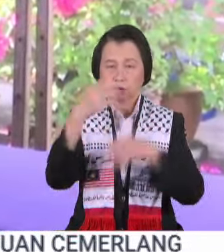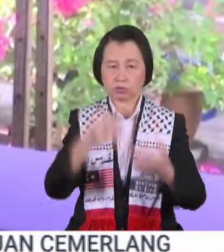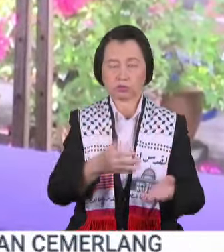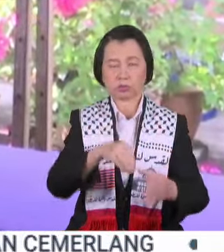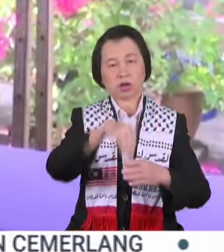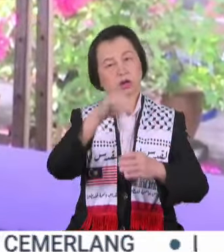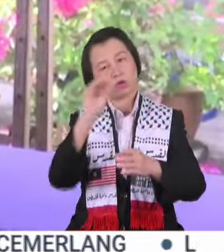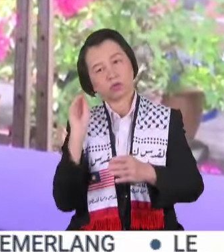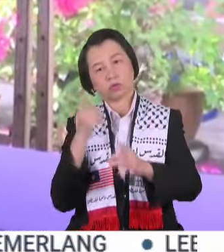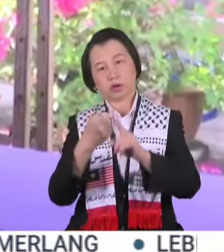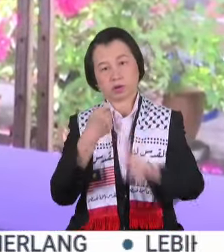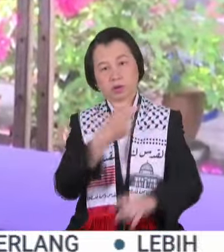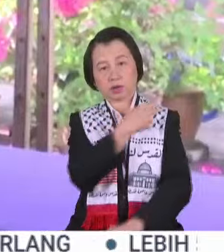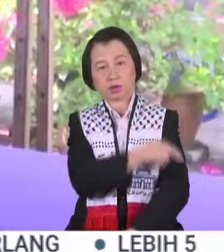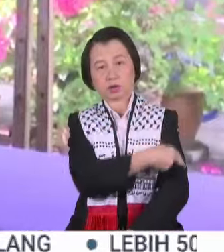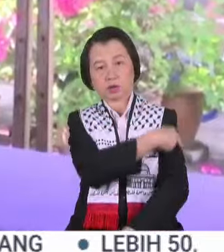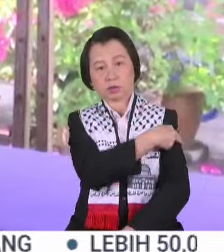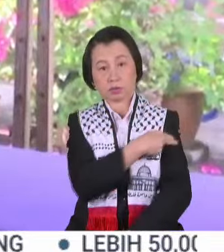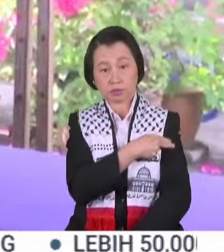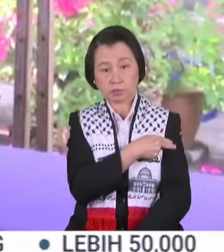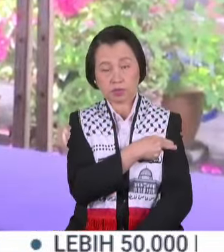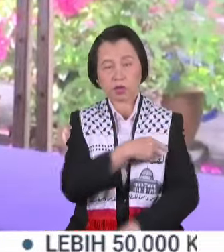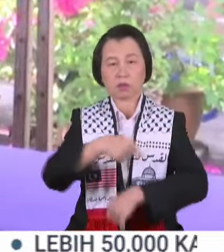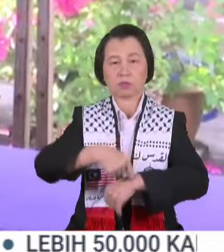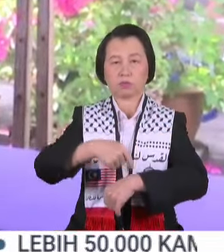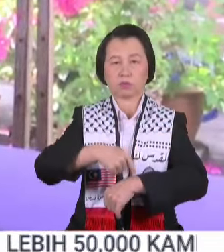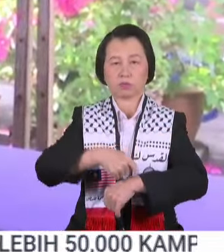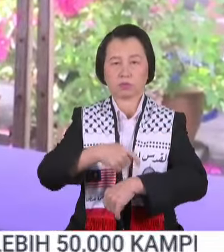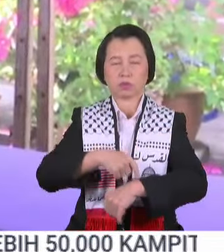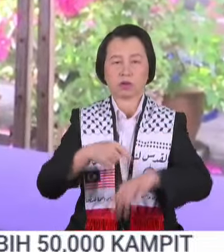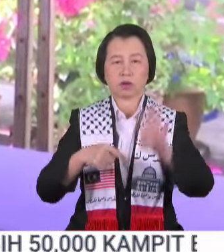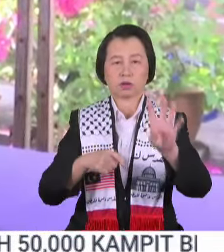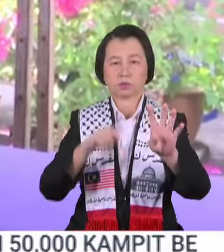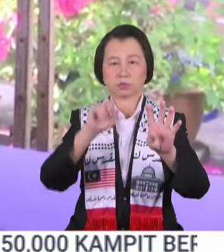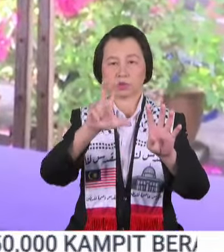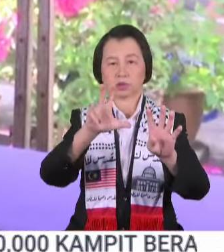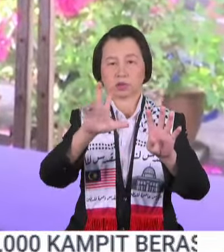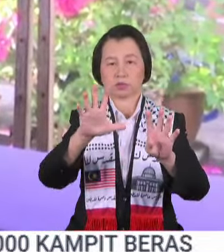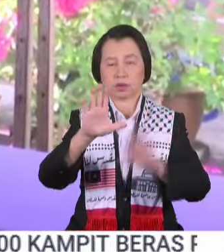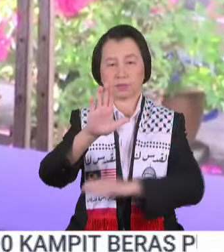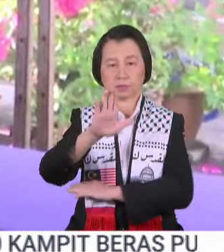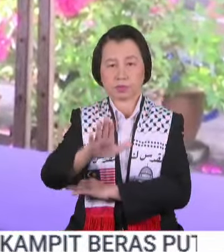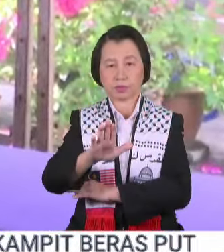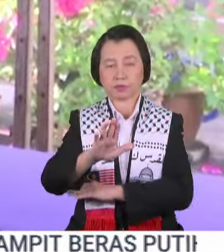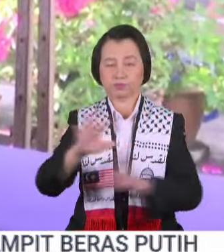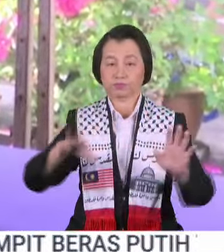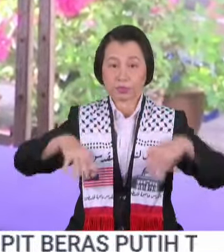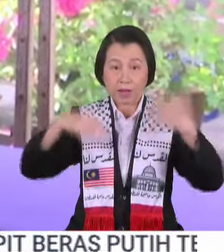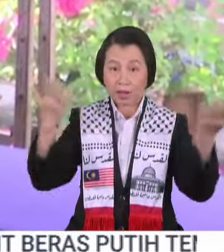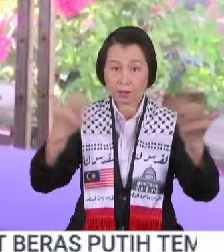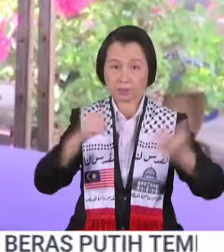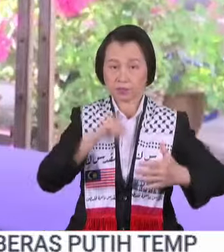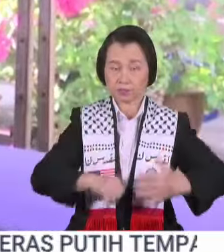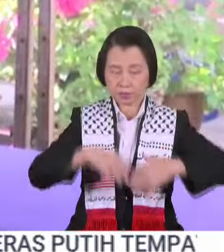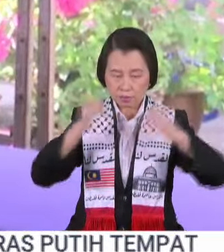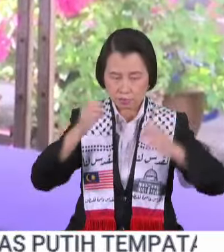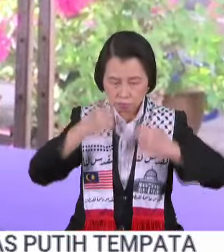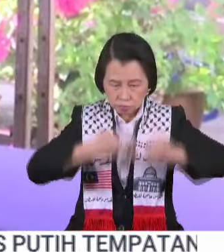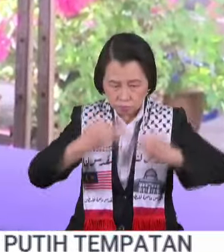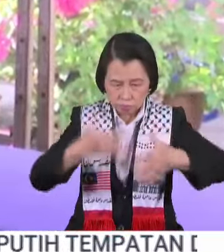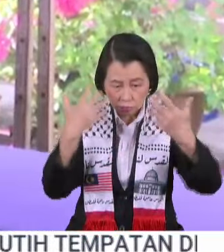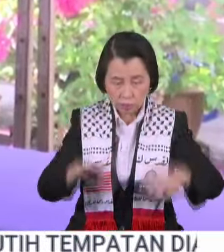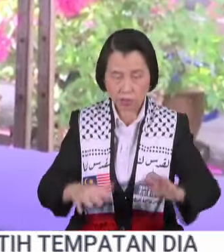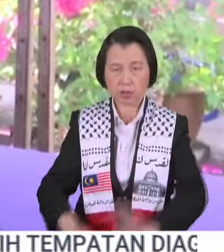dibawa keluar dari kawasan Jabatan Forensik kira-kira pada pukul 4.35 petang. Dan selesai sahaja proses bedah siasat,